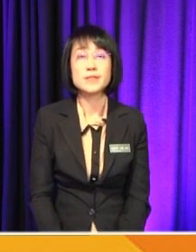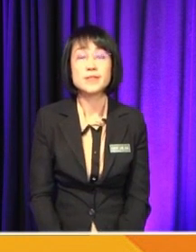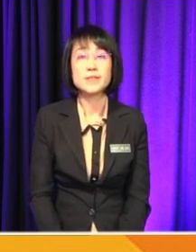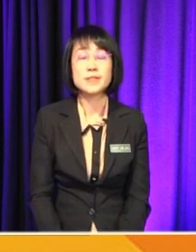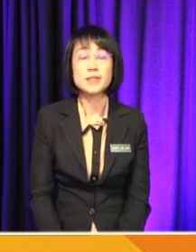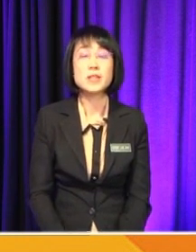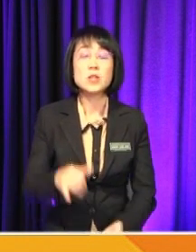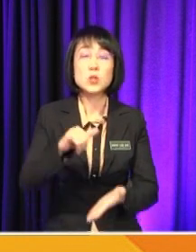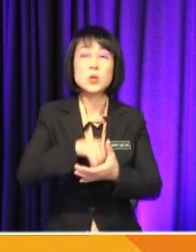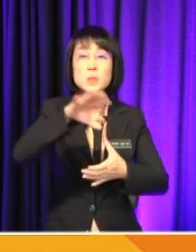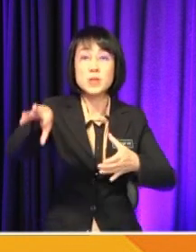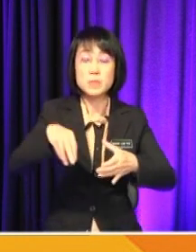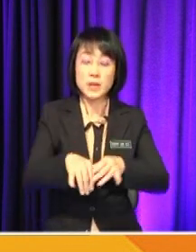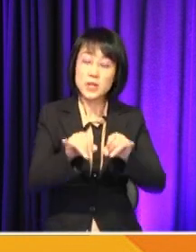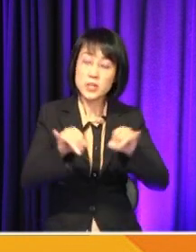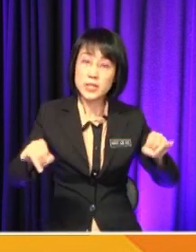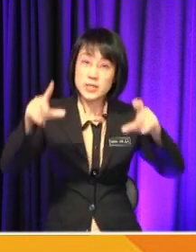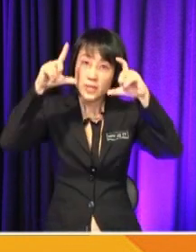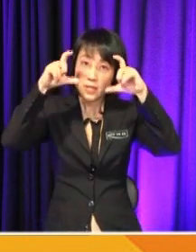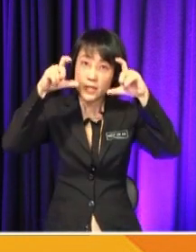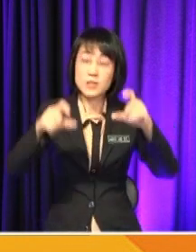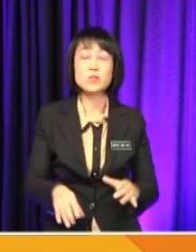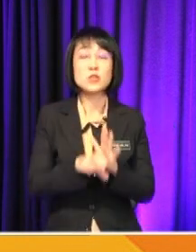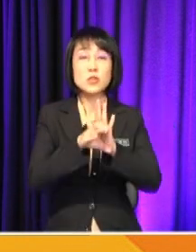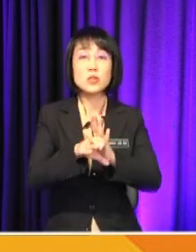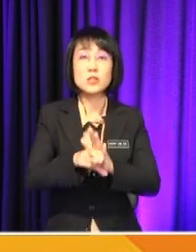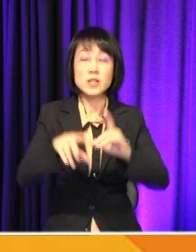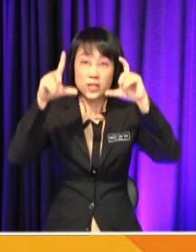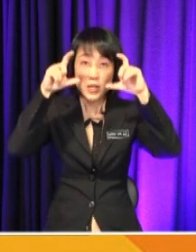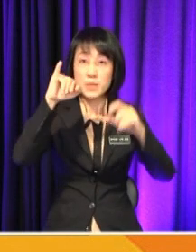melibatkan jenis kamera seperti camble infrary